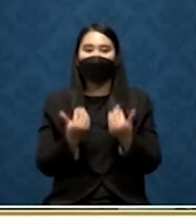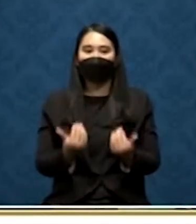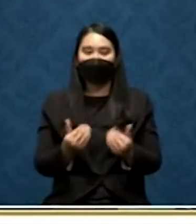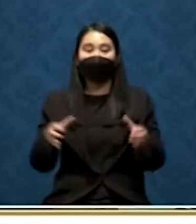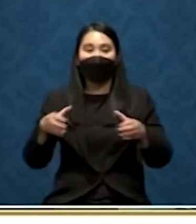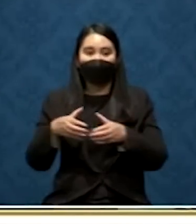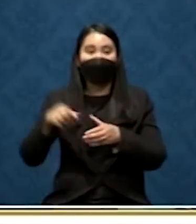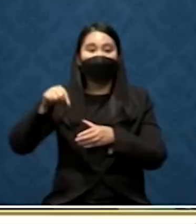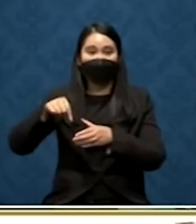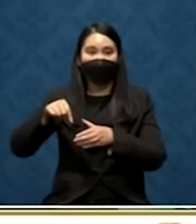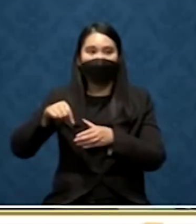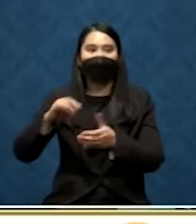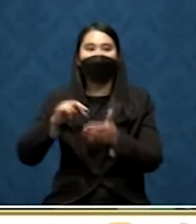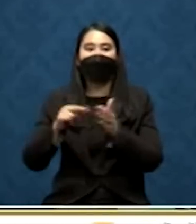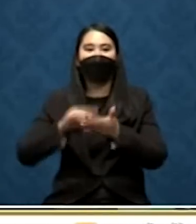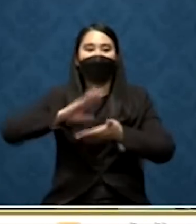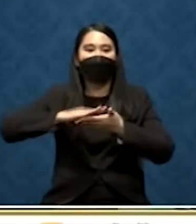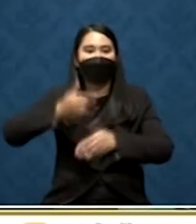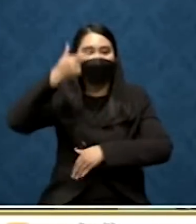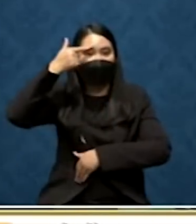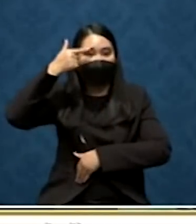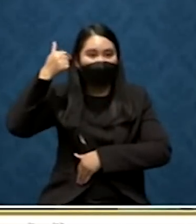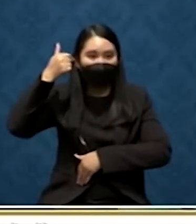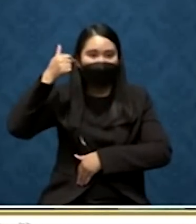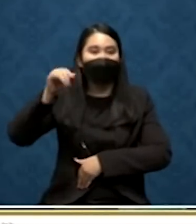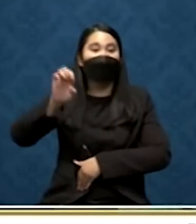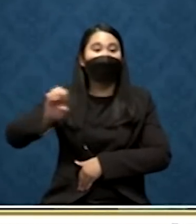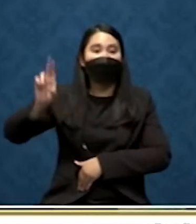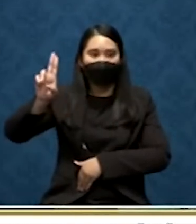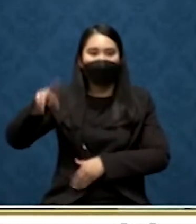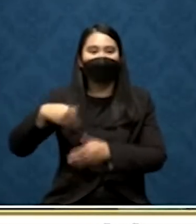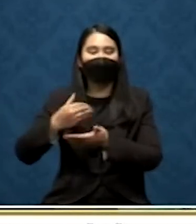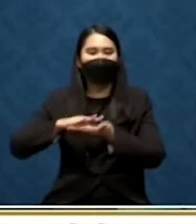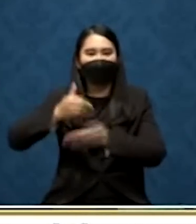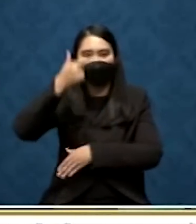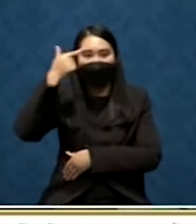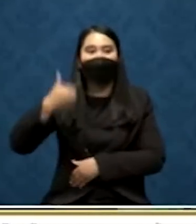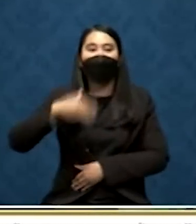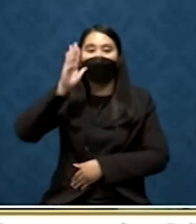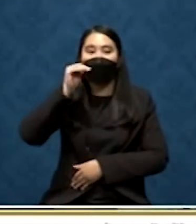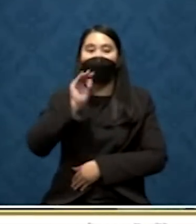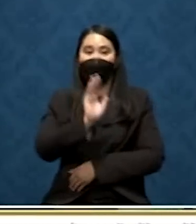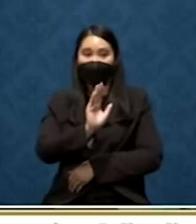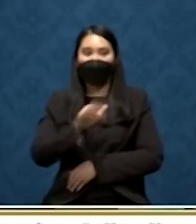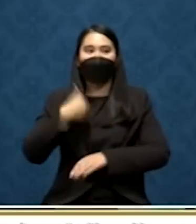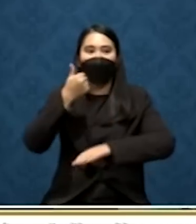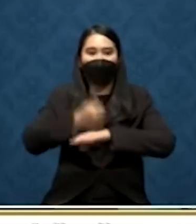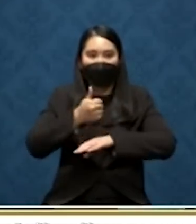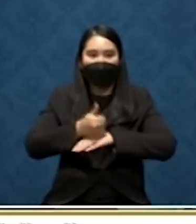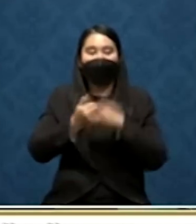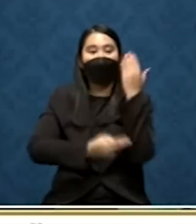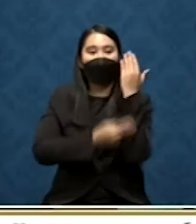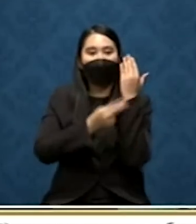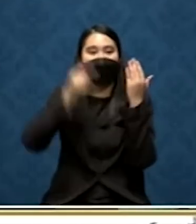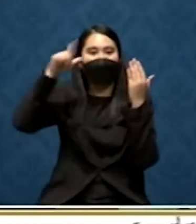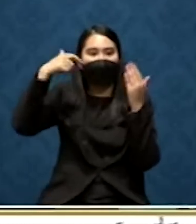าและพ่อของเขาอยู่ในบรรชีดำของสหภาพยุโรพพ่อของเขาที่เคยเป็อธิประดีกลมการลงแรมของ